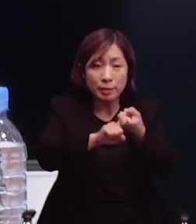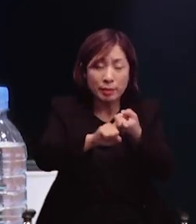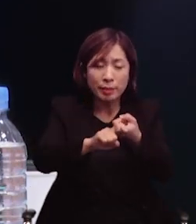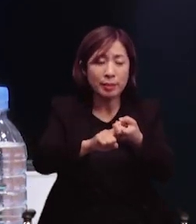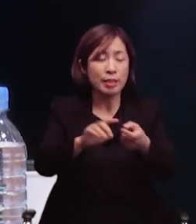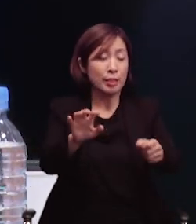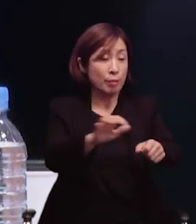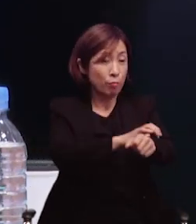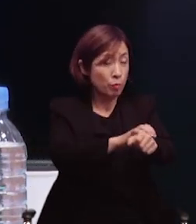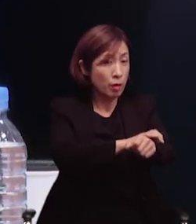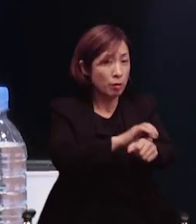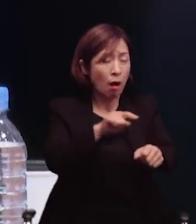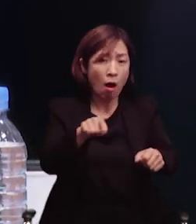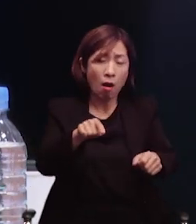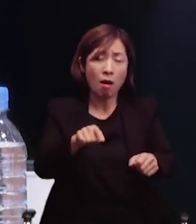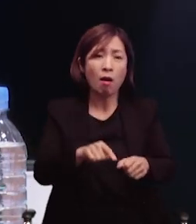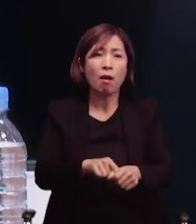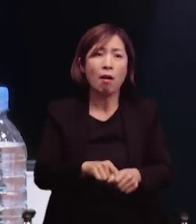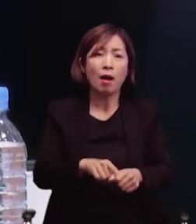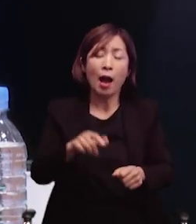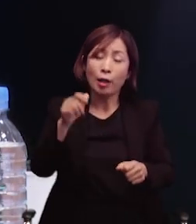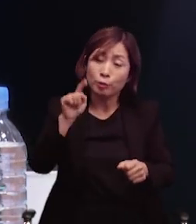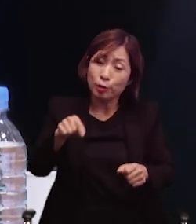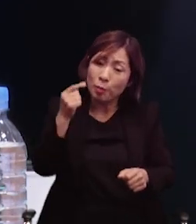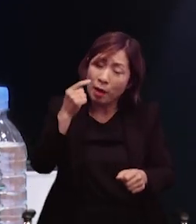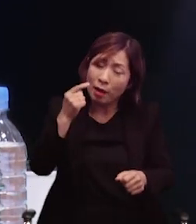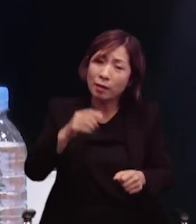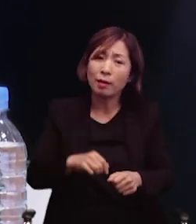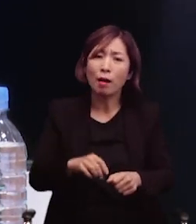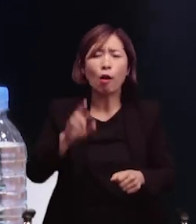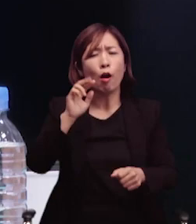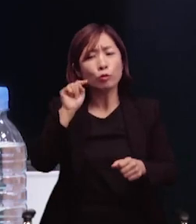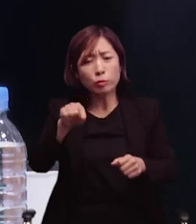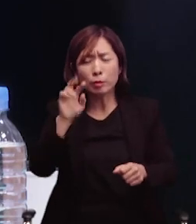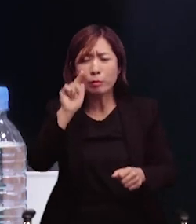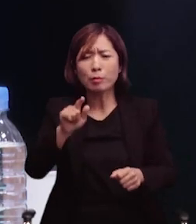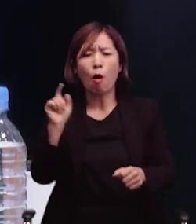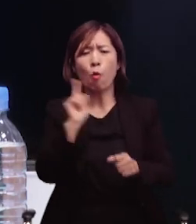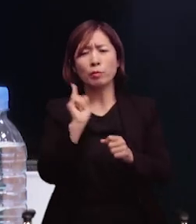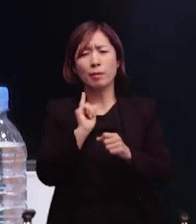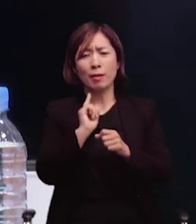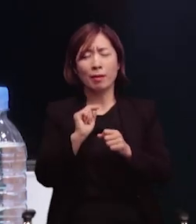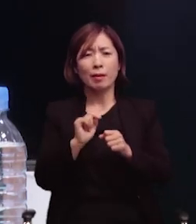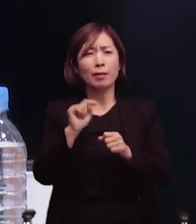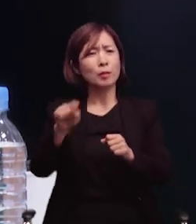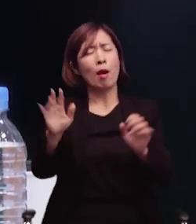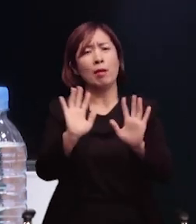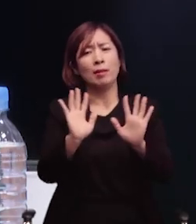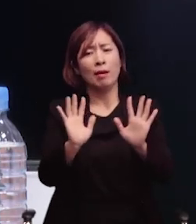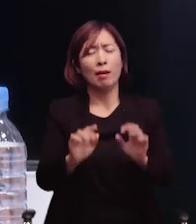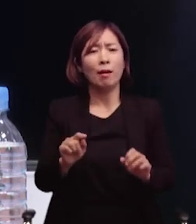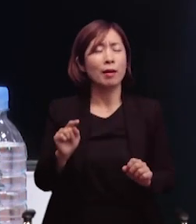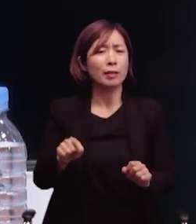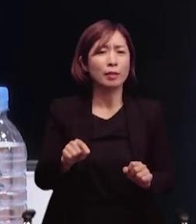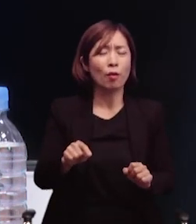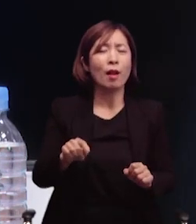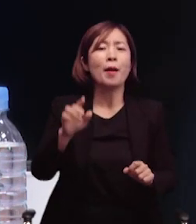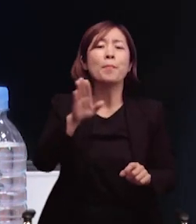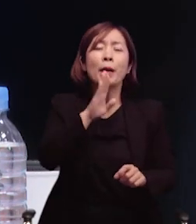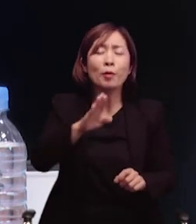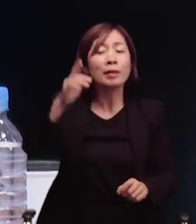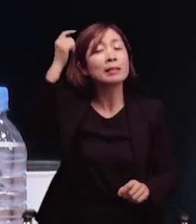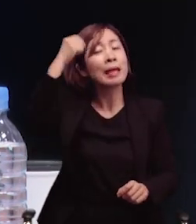함에서 뭐 이건가 어 눌러 볼까 눌러 보내 틀렸어 어떻게 어 이거 아닌데 이건 깨달은